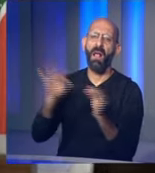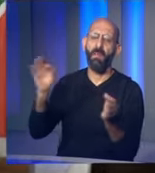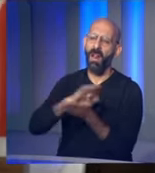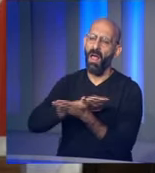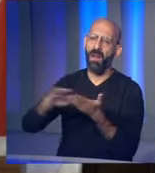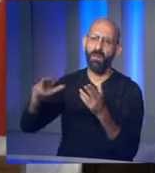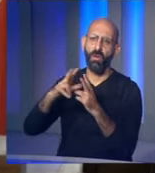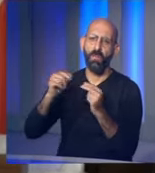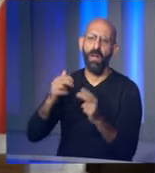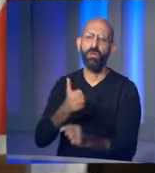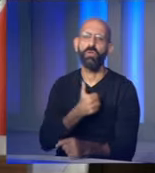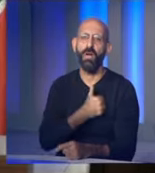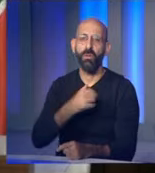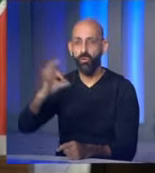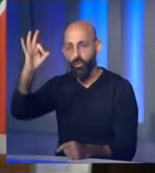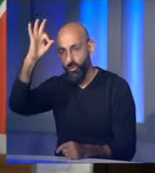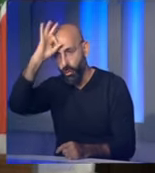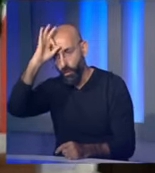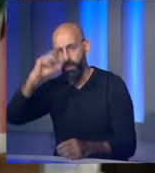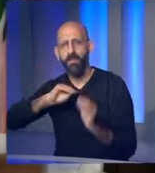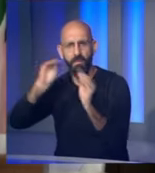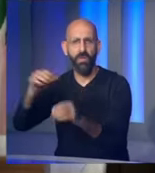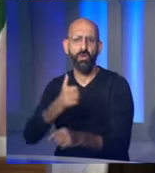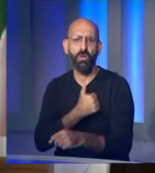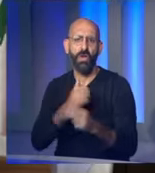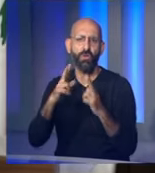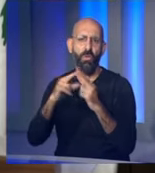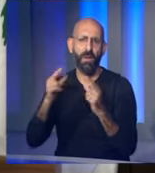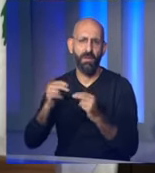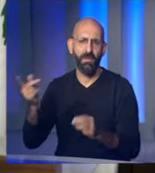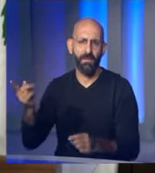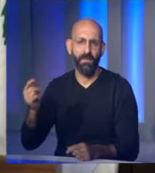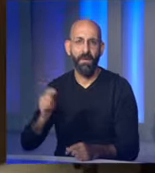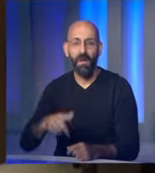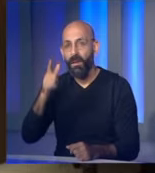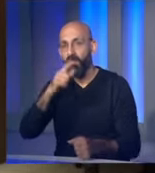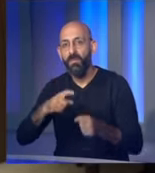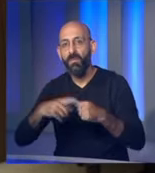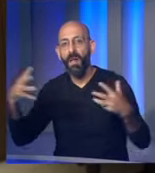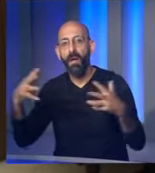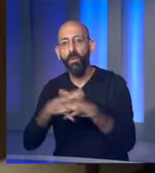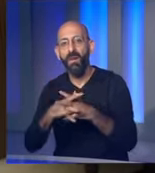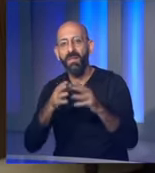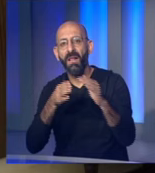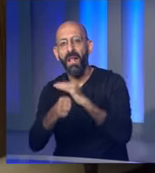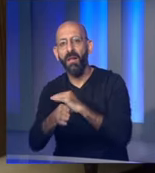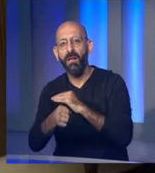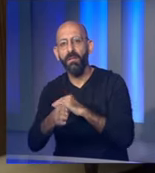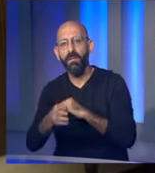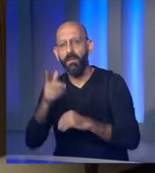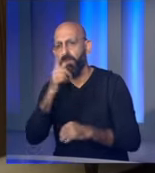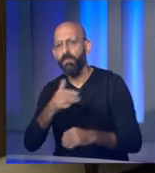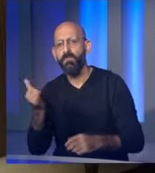اللبناني من بسط سلطه الدوله على كامل الاراضي اللبنانيه وخاصه في الجنوب واكد ان التضامن الداخلي